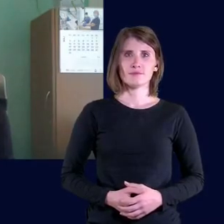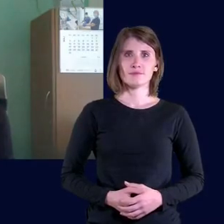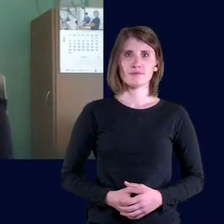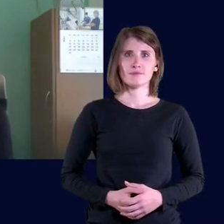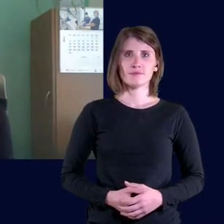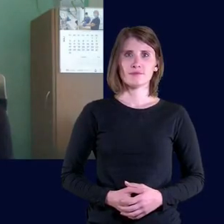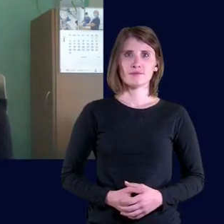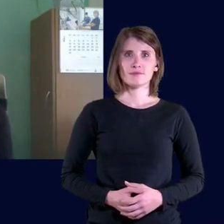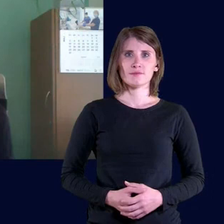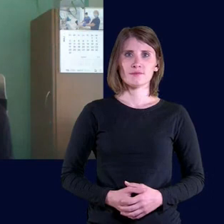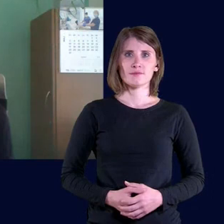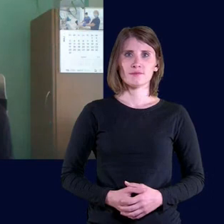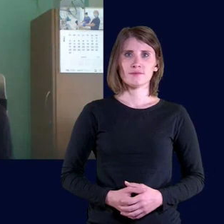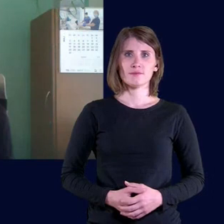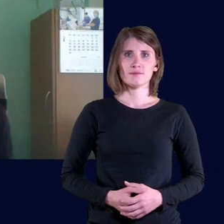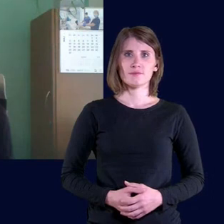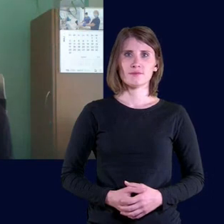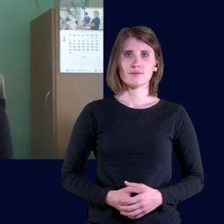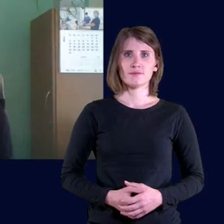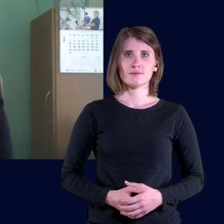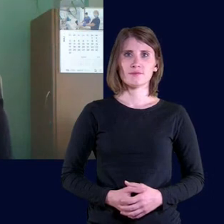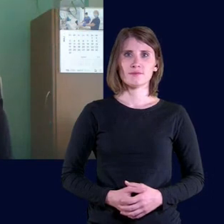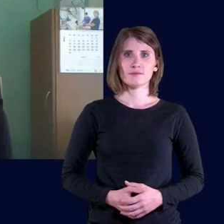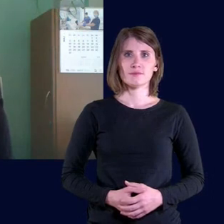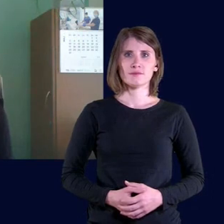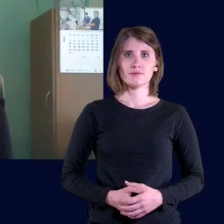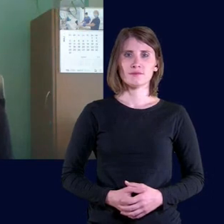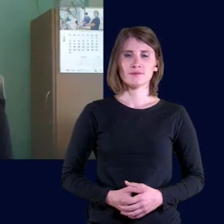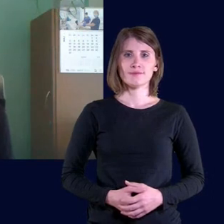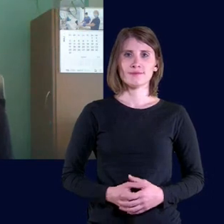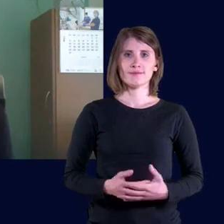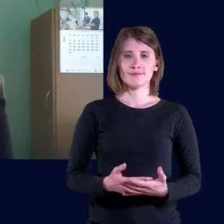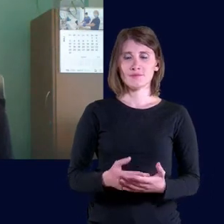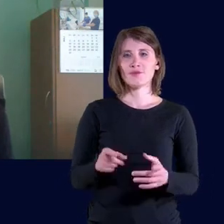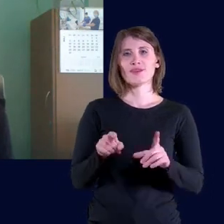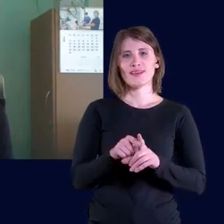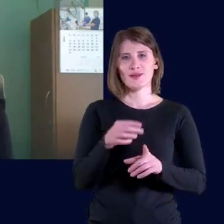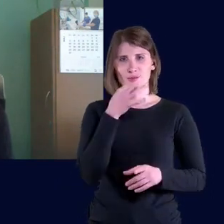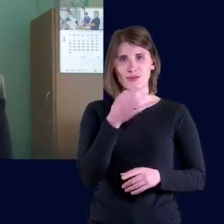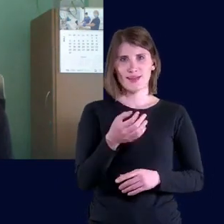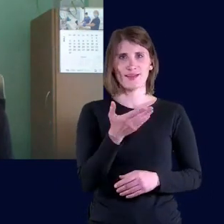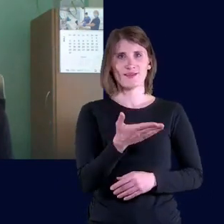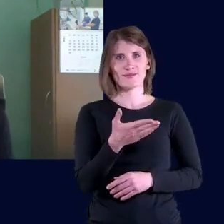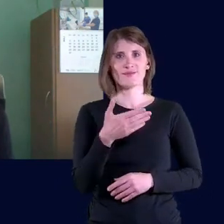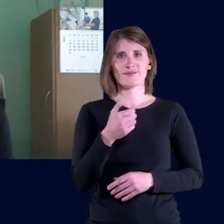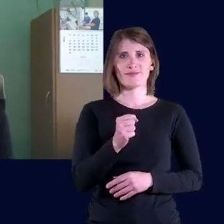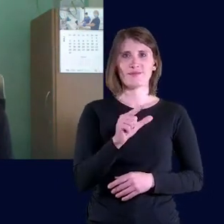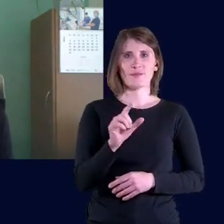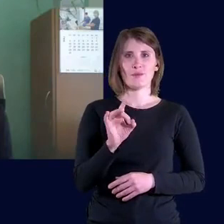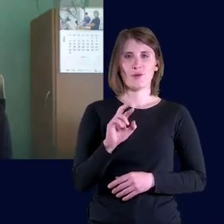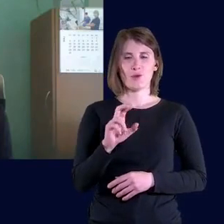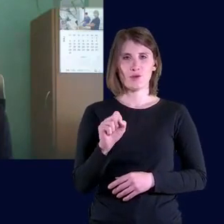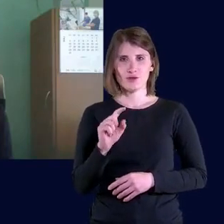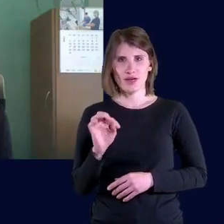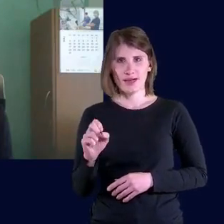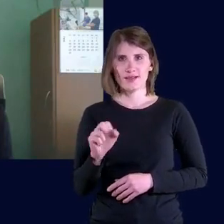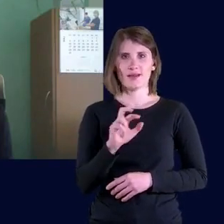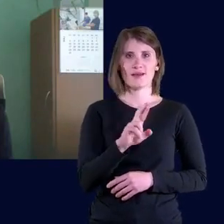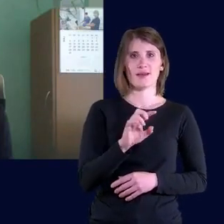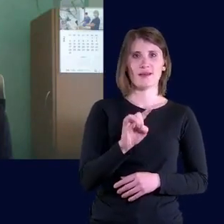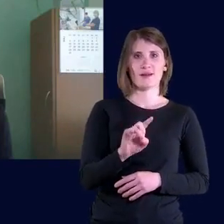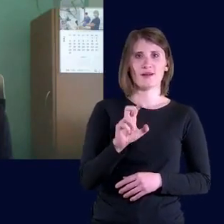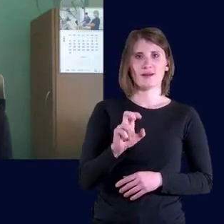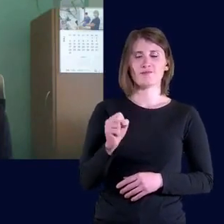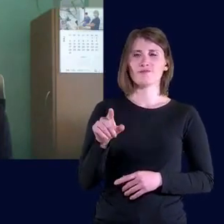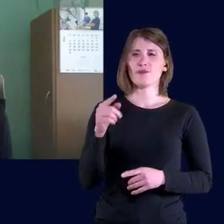z o.o nie istniało do pani Małgorzaty technik jak widzicie jak